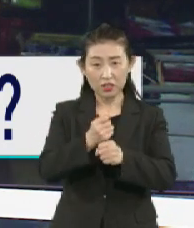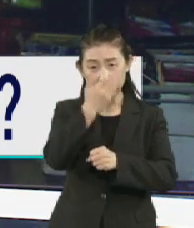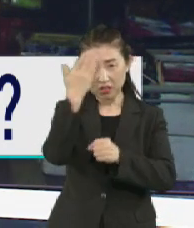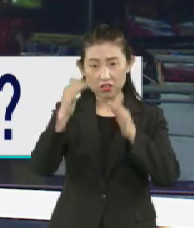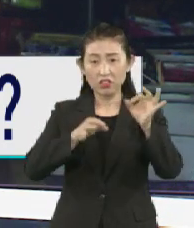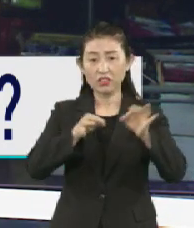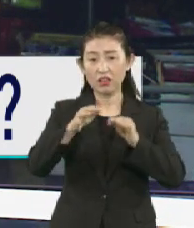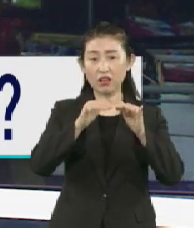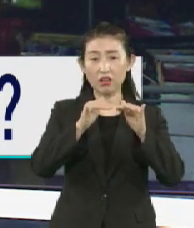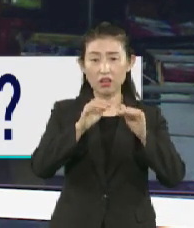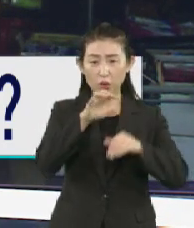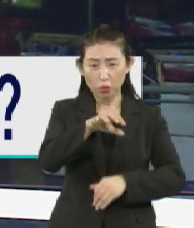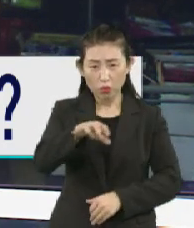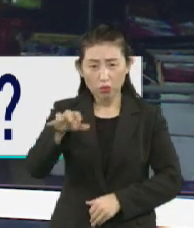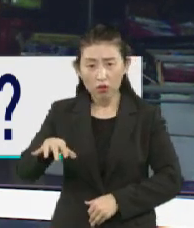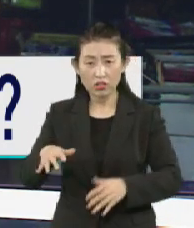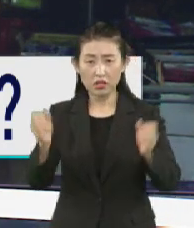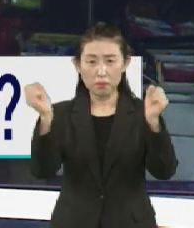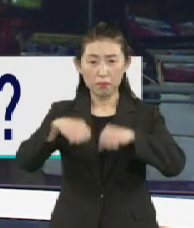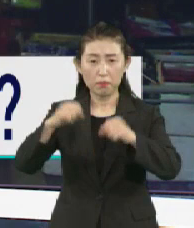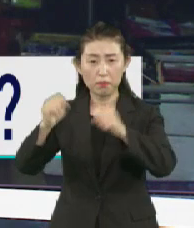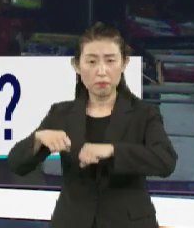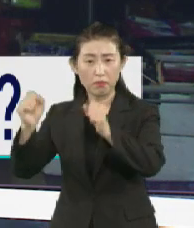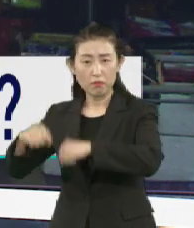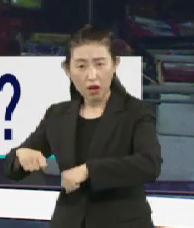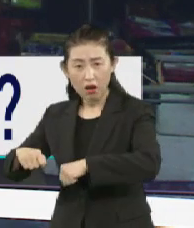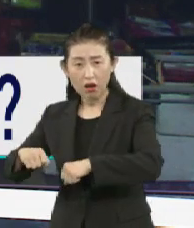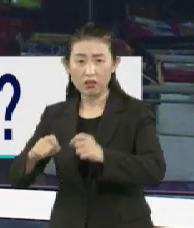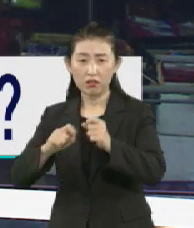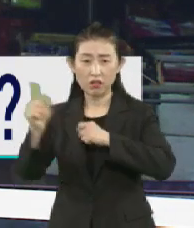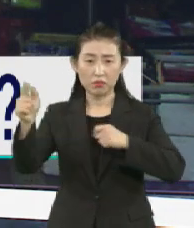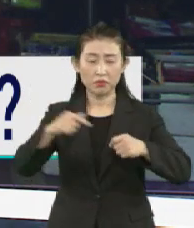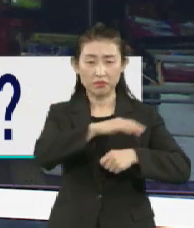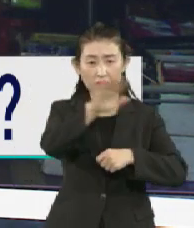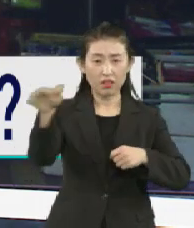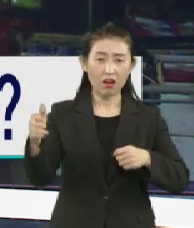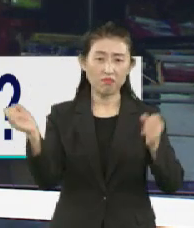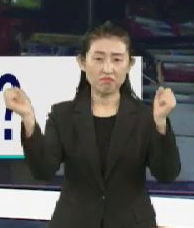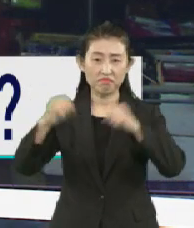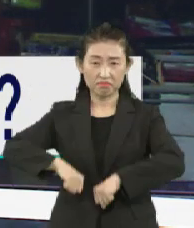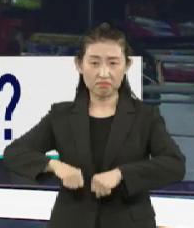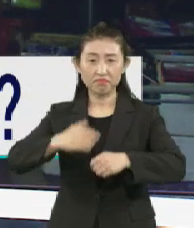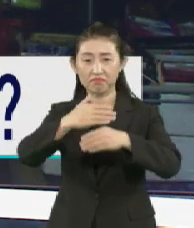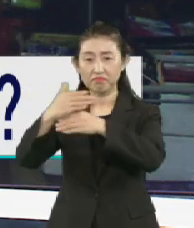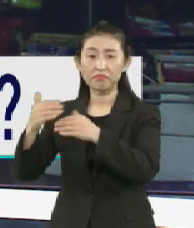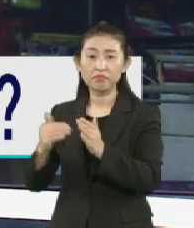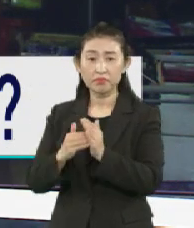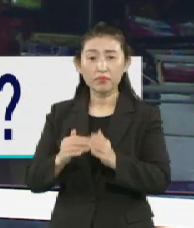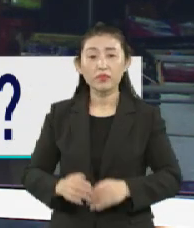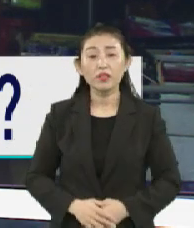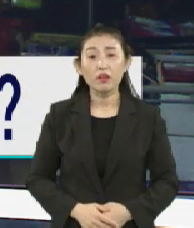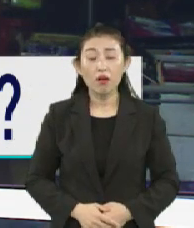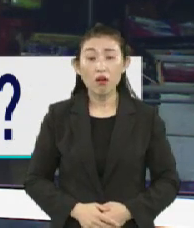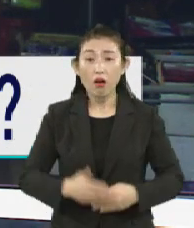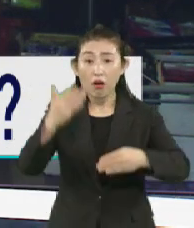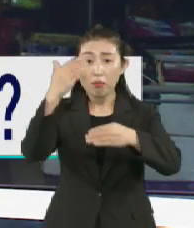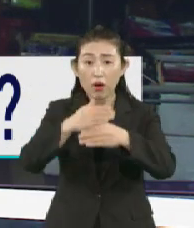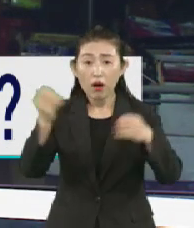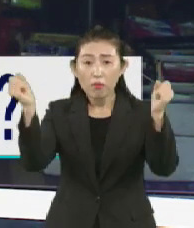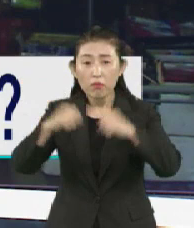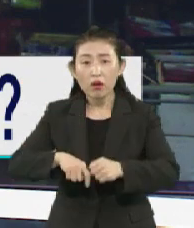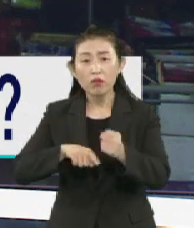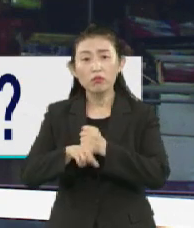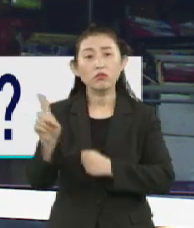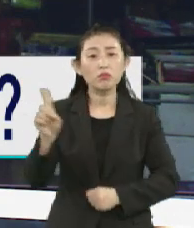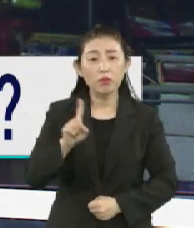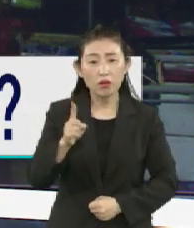창업했었던 청년 상가들이 줄줄이 휴폐업의 길로 접어들면서 현재는 대부분 가게 문을 닫은 상황입니다. 이들은 왜 문을